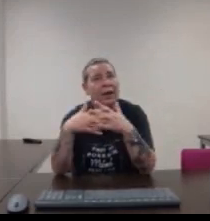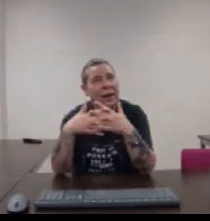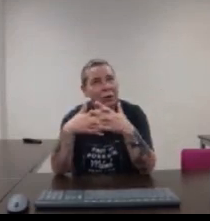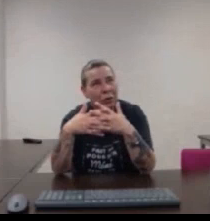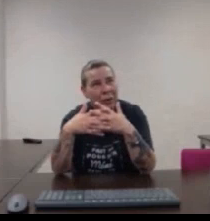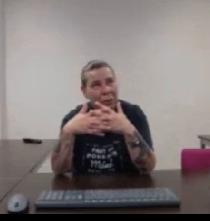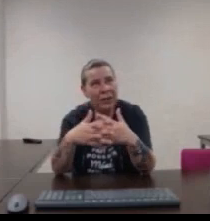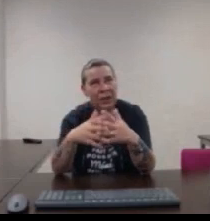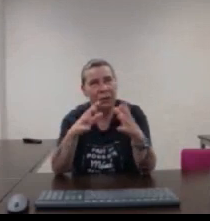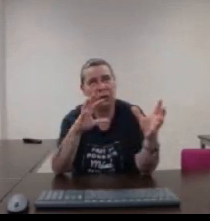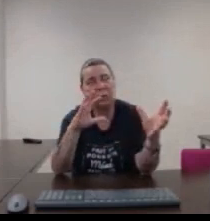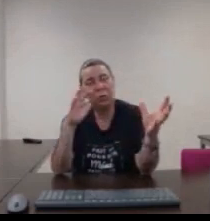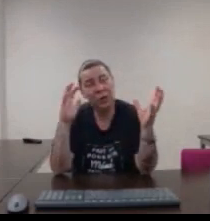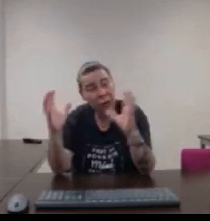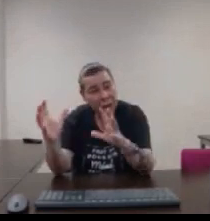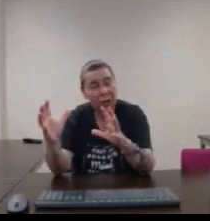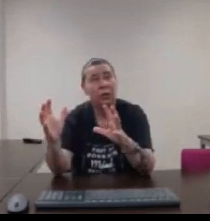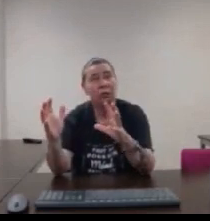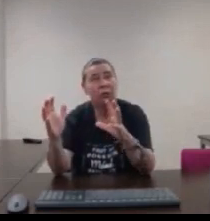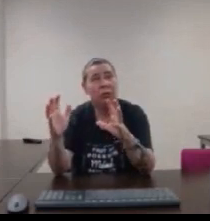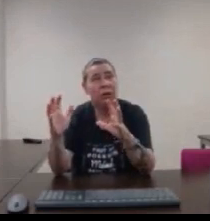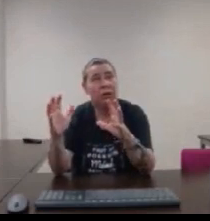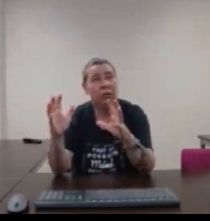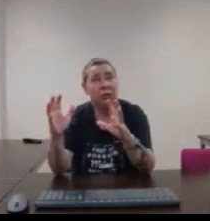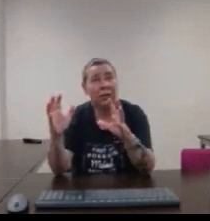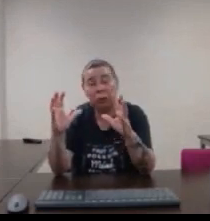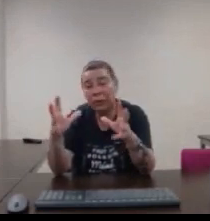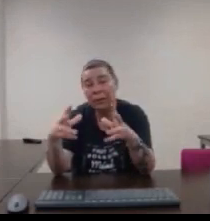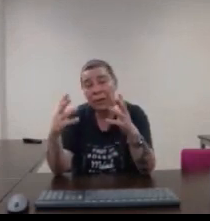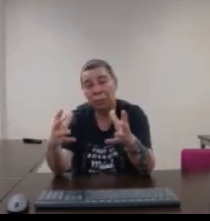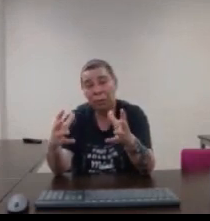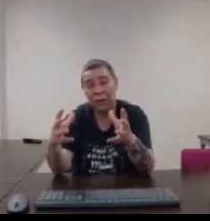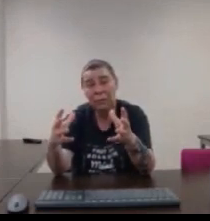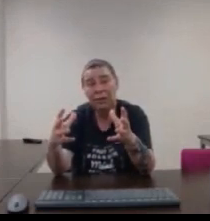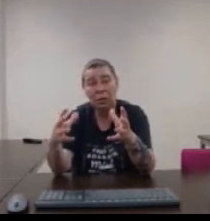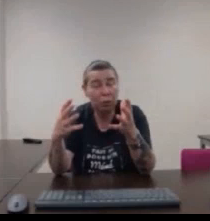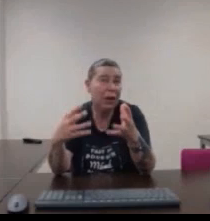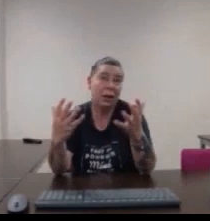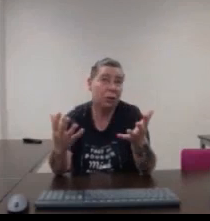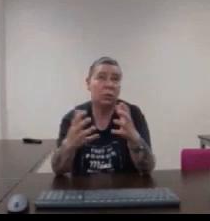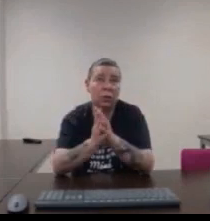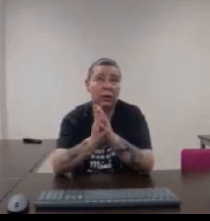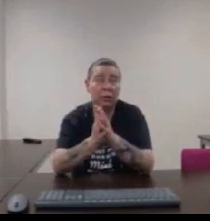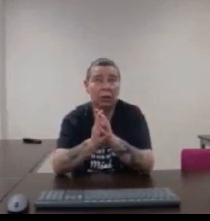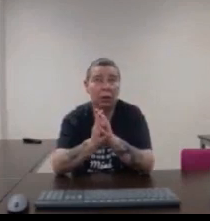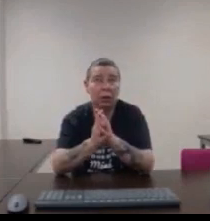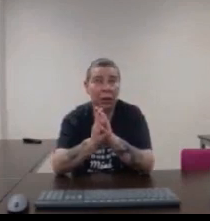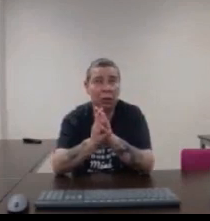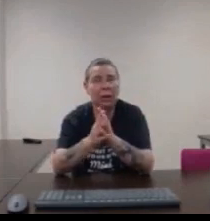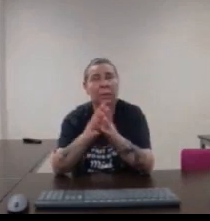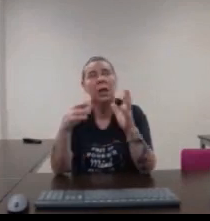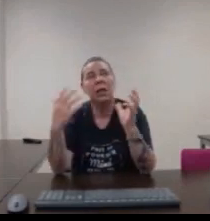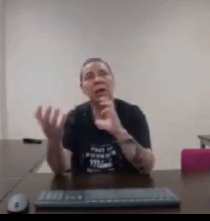personnes. Et là, le côté positif, c'est qu'on peut l'isoler du coup des zones de travail pour limiter le bruit et le dérangement que ça